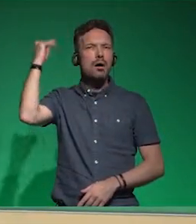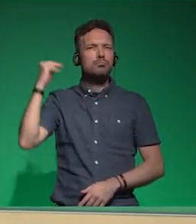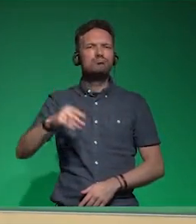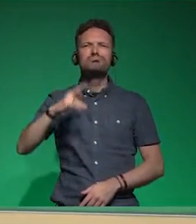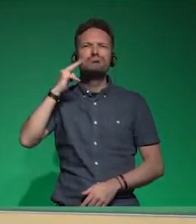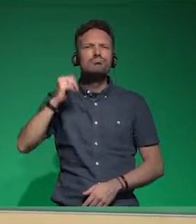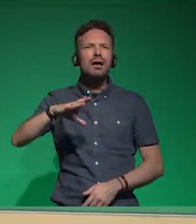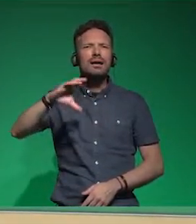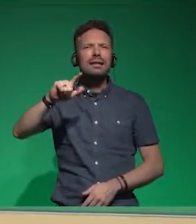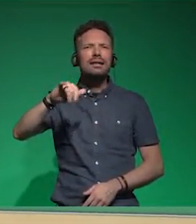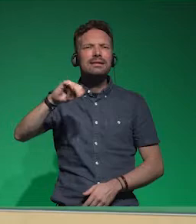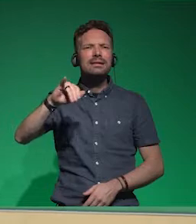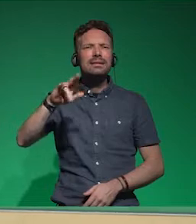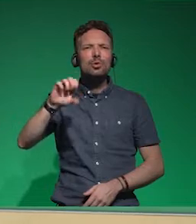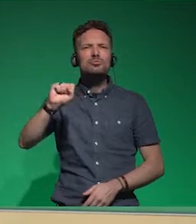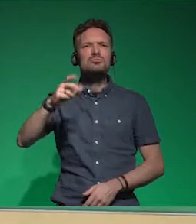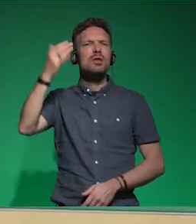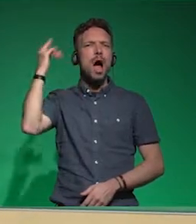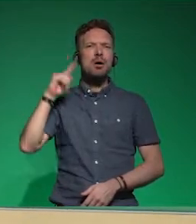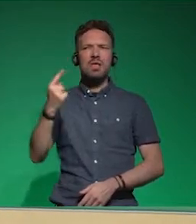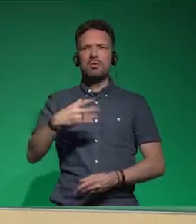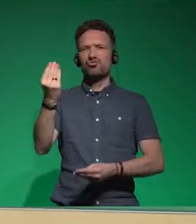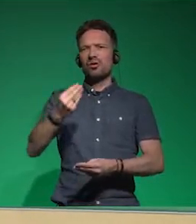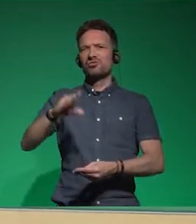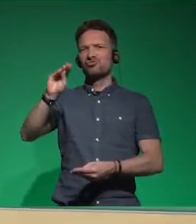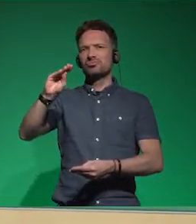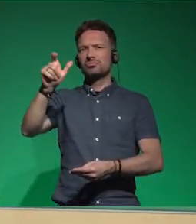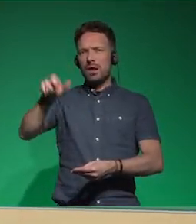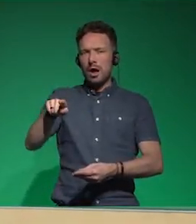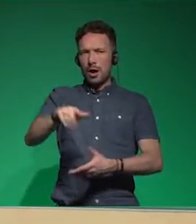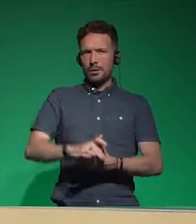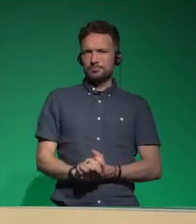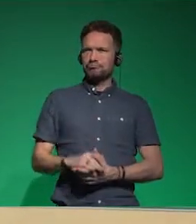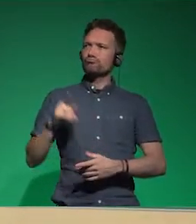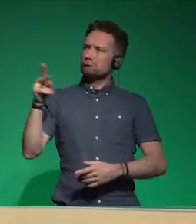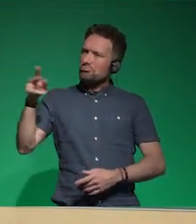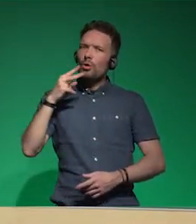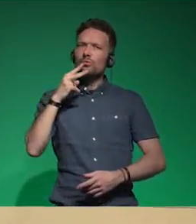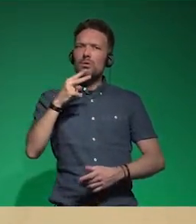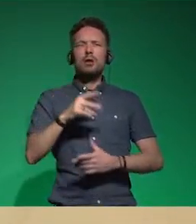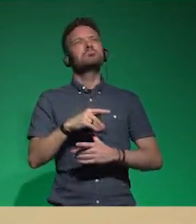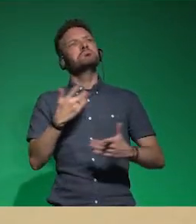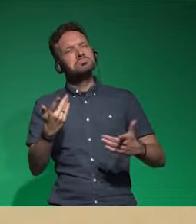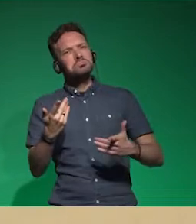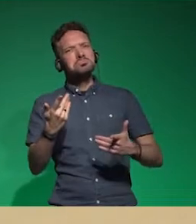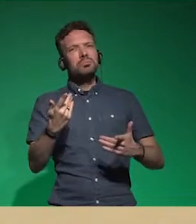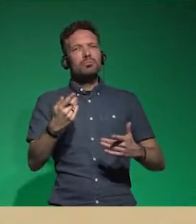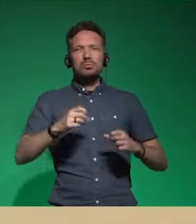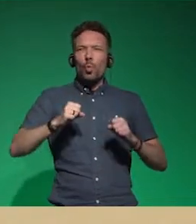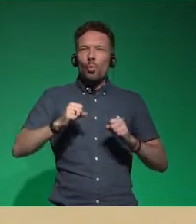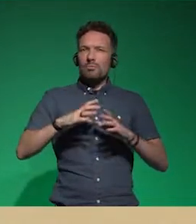Ältere, festgehalten, als das größte dem Menschen gegebene Geschenk gelten Wälder und